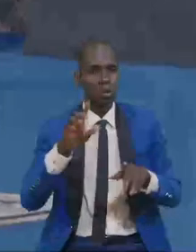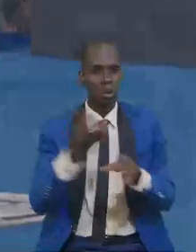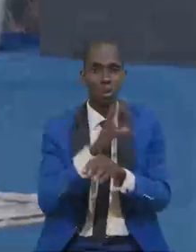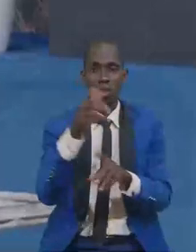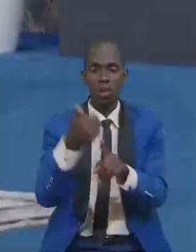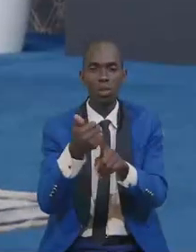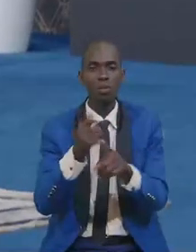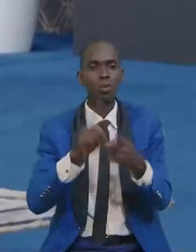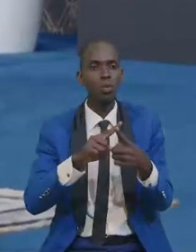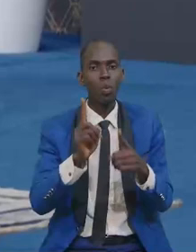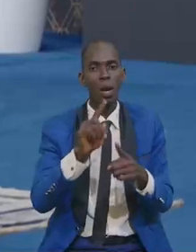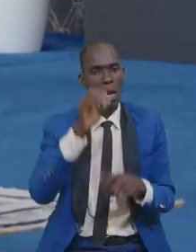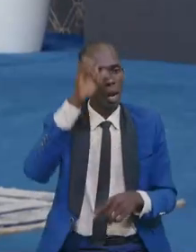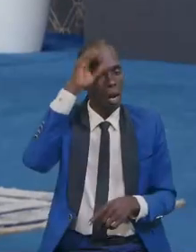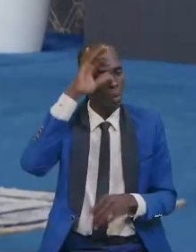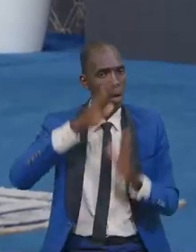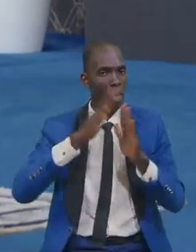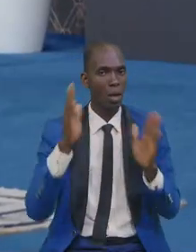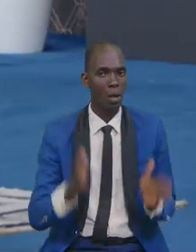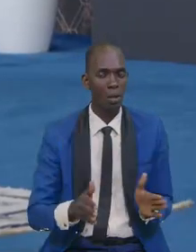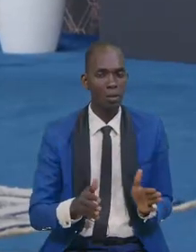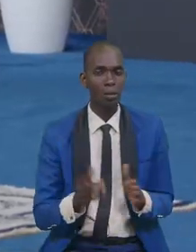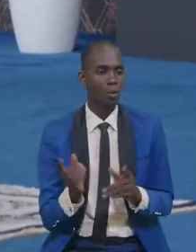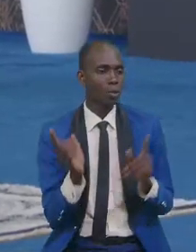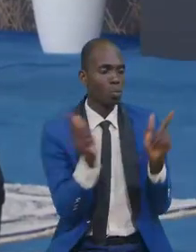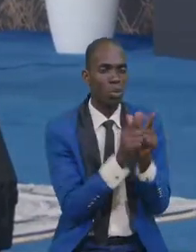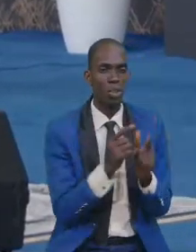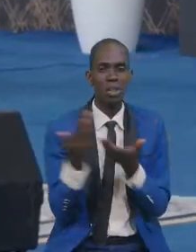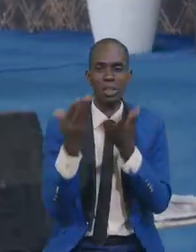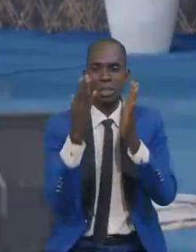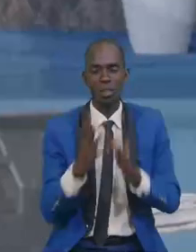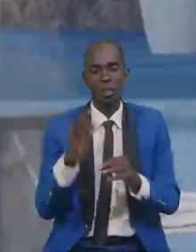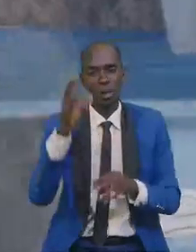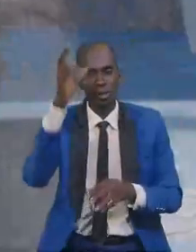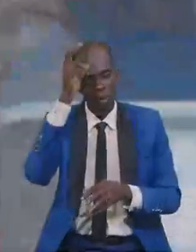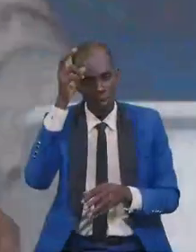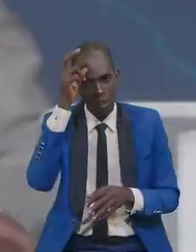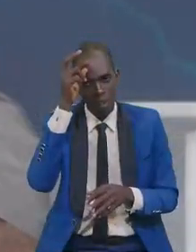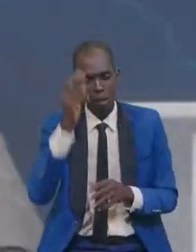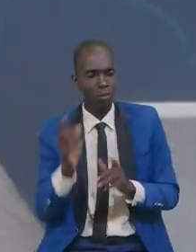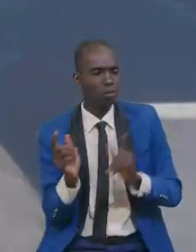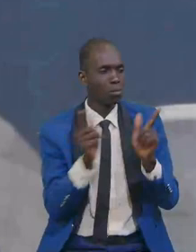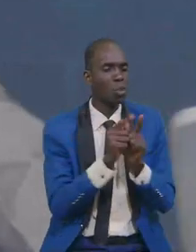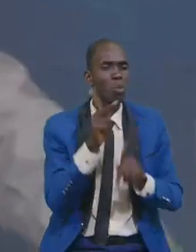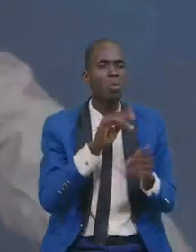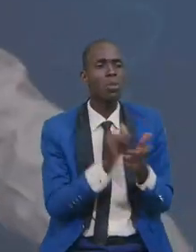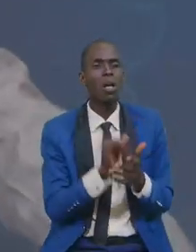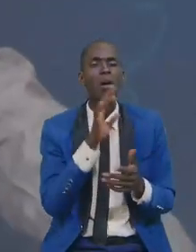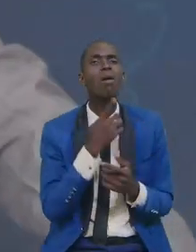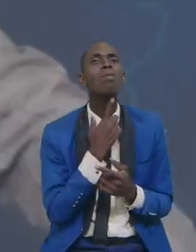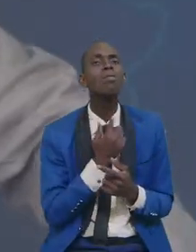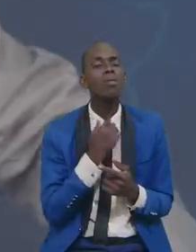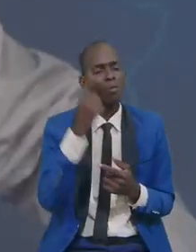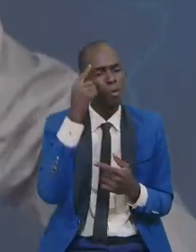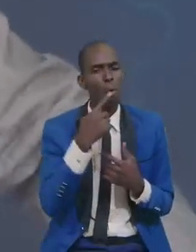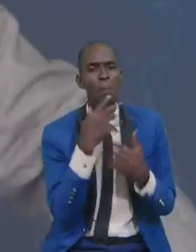Vers les herboristes, vers les serviteurs de Satan, vers ceux-là qui ont soif du sang. Pourquoi